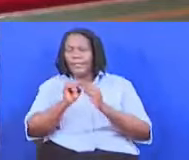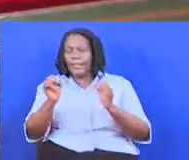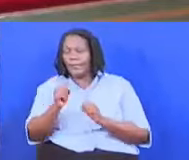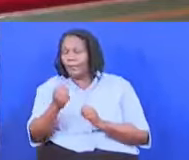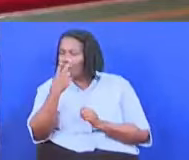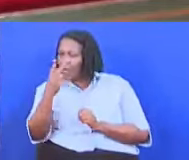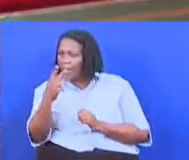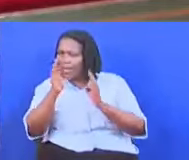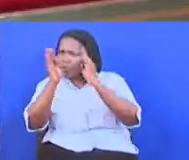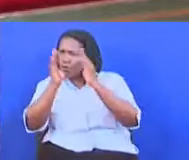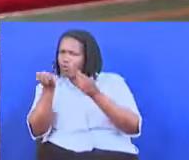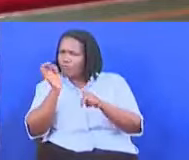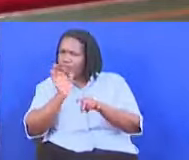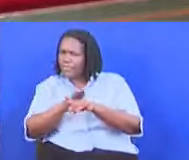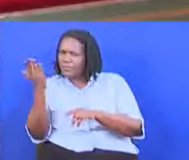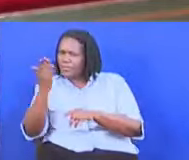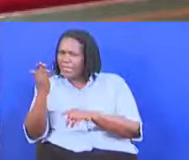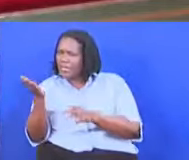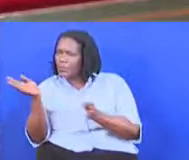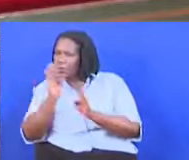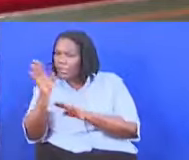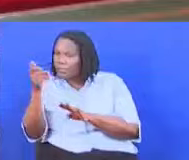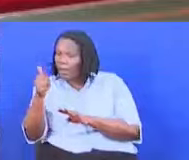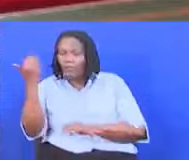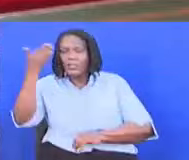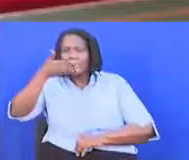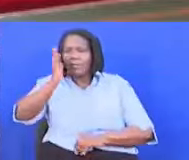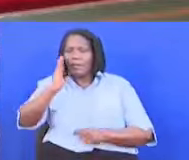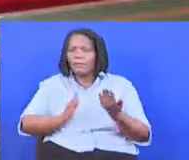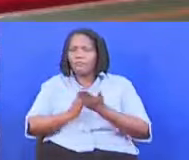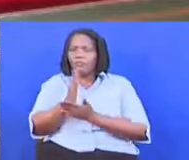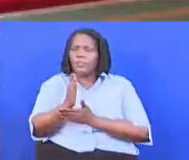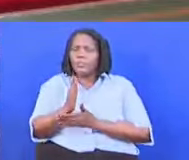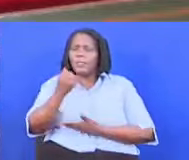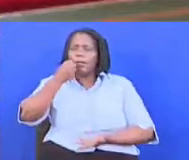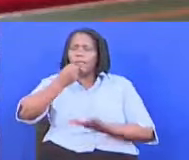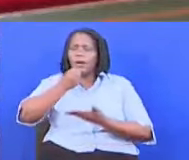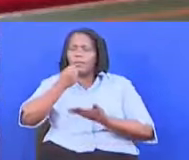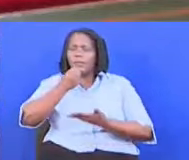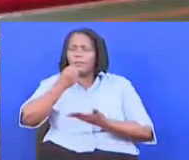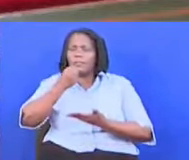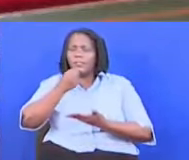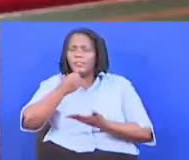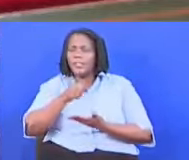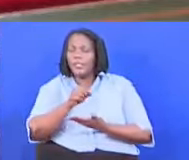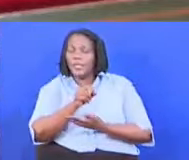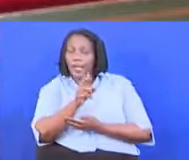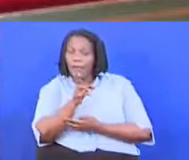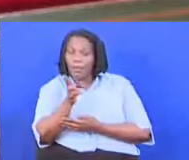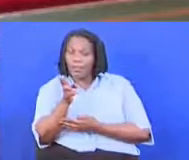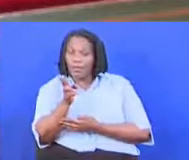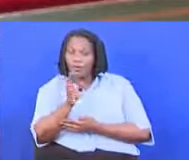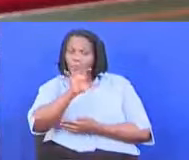bado haijakamilika katika shule hizo, serikali kupitia bajeti ya halmashauri